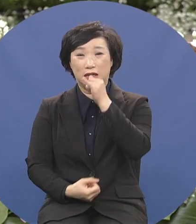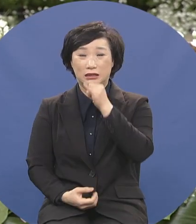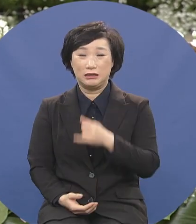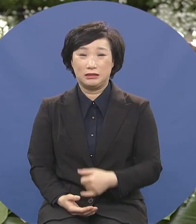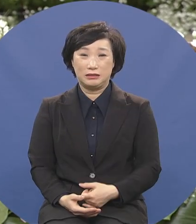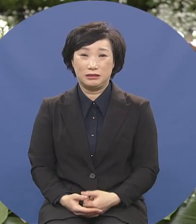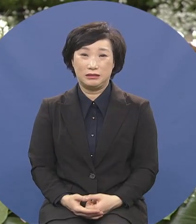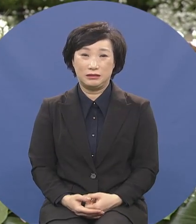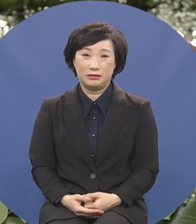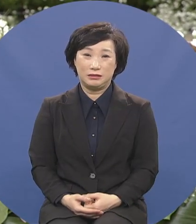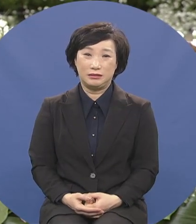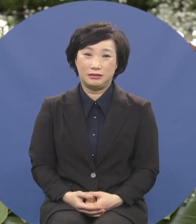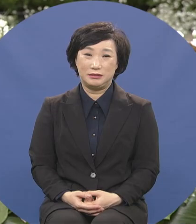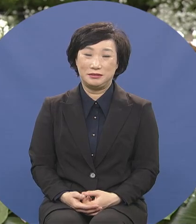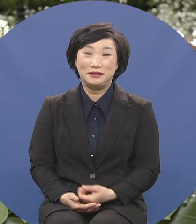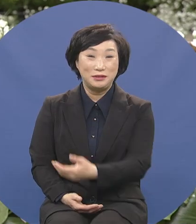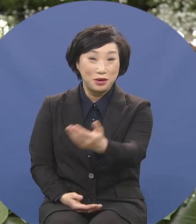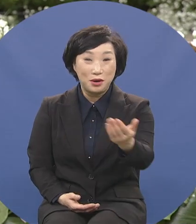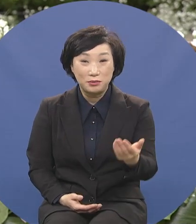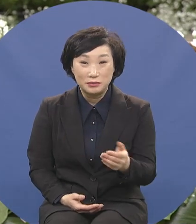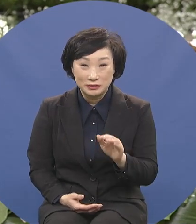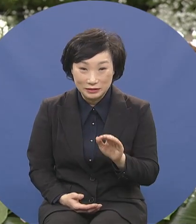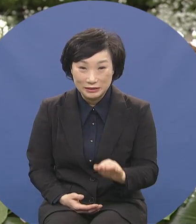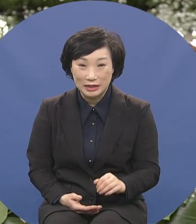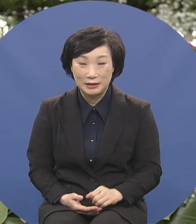말이요. 여러분,